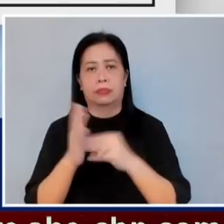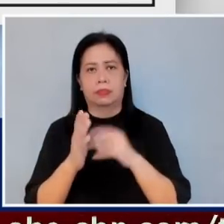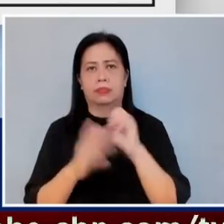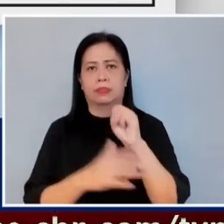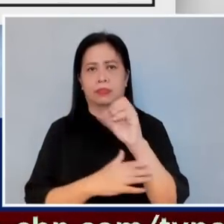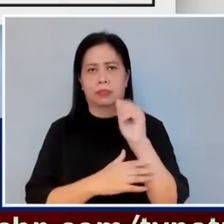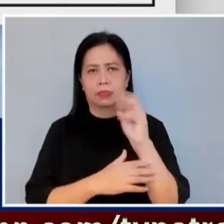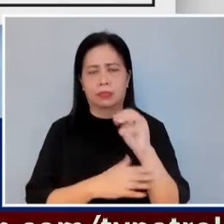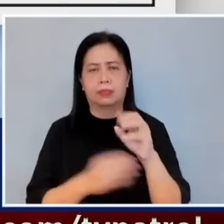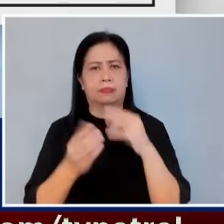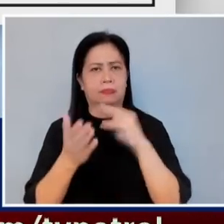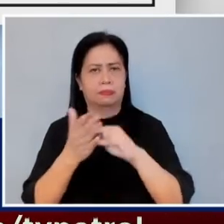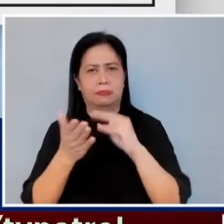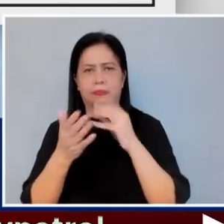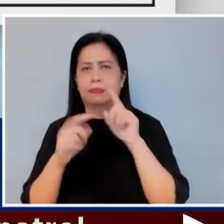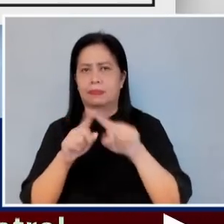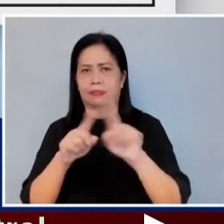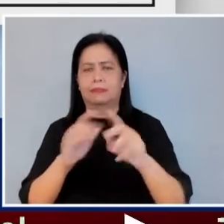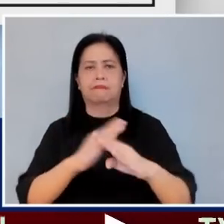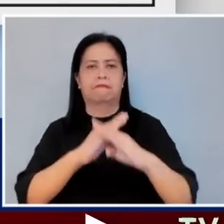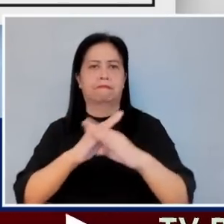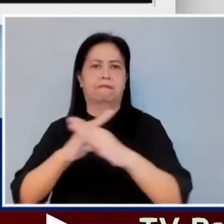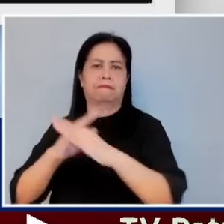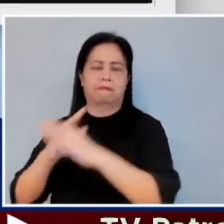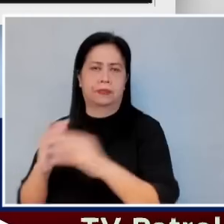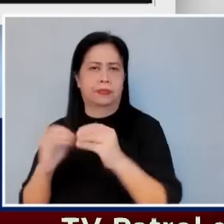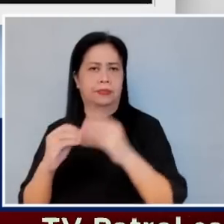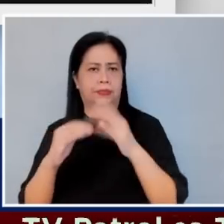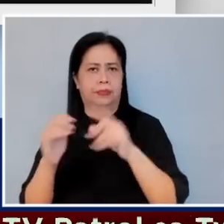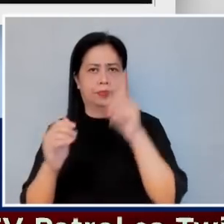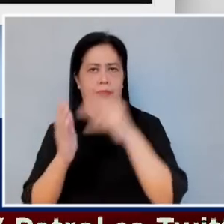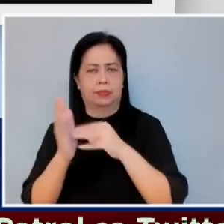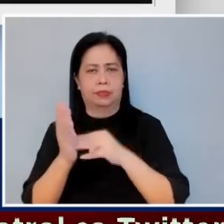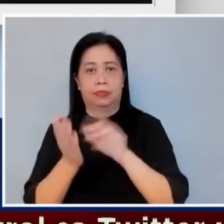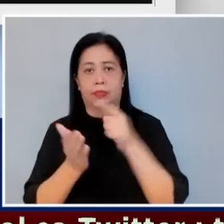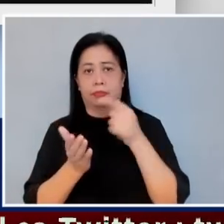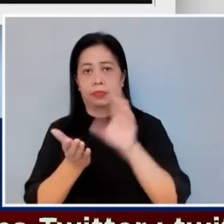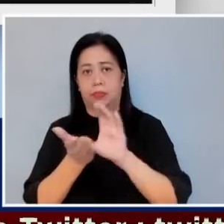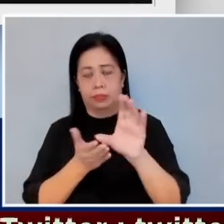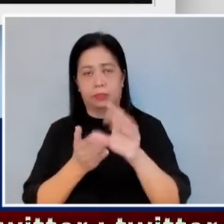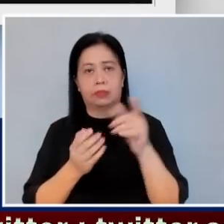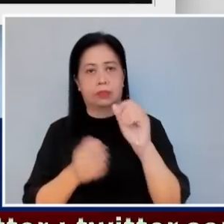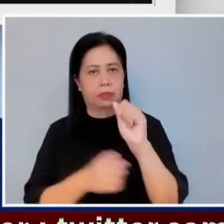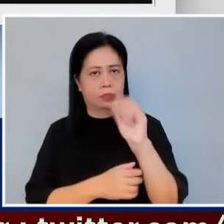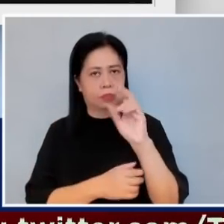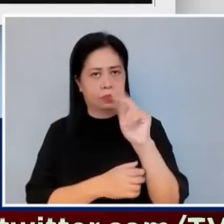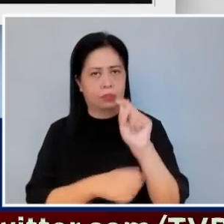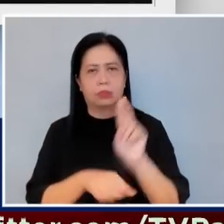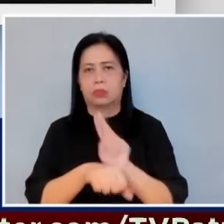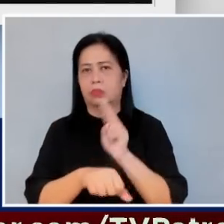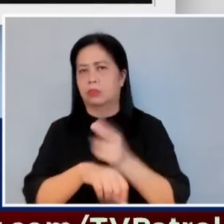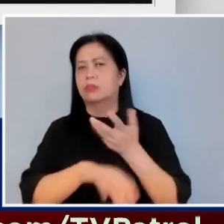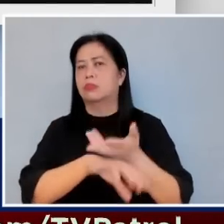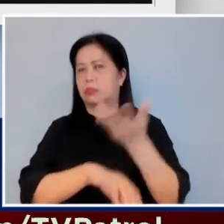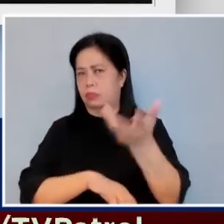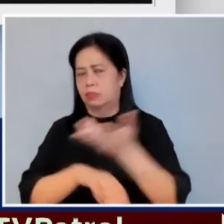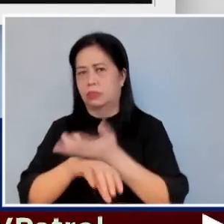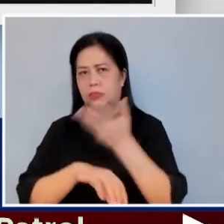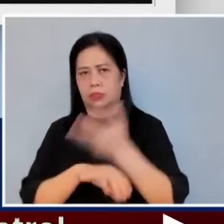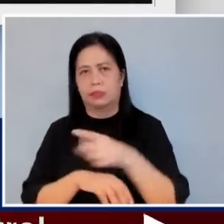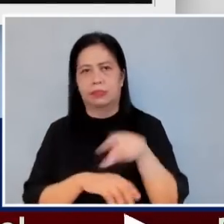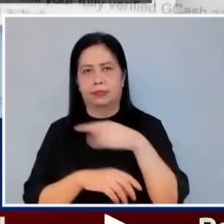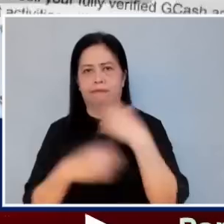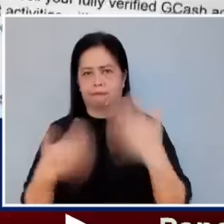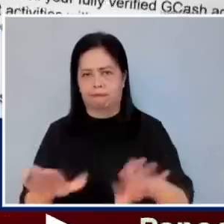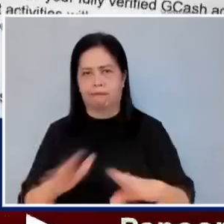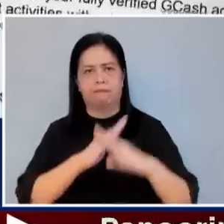spam messages na silang na-block at mahigit 1 milyong GCash accounts na ginagamit sa pangloloko ang kanilang